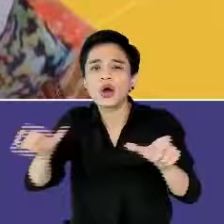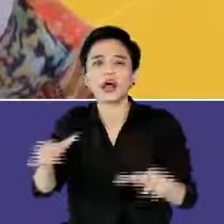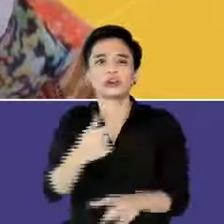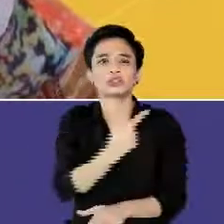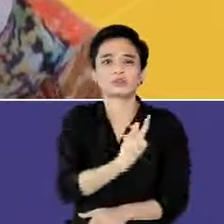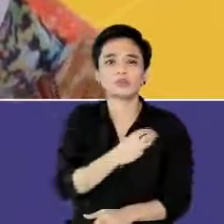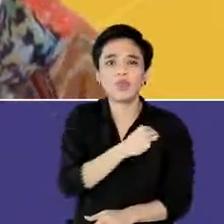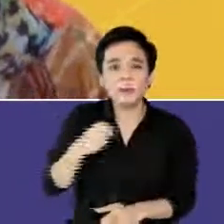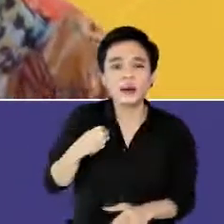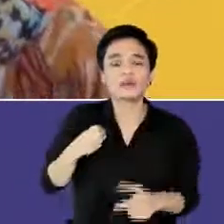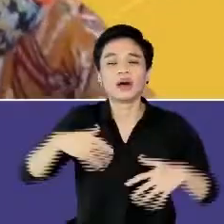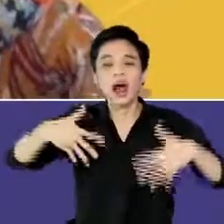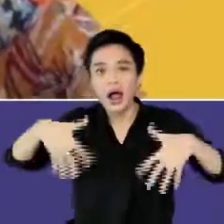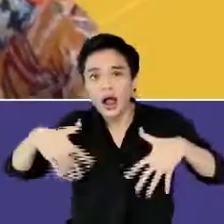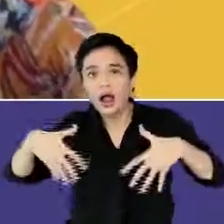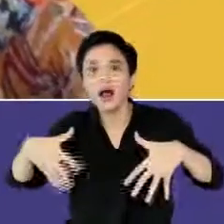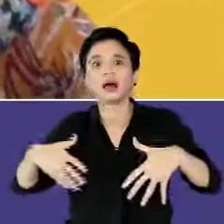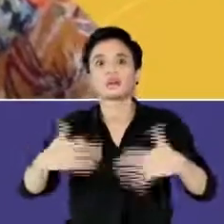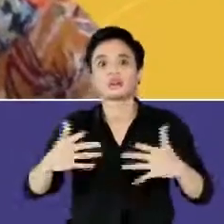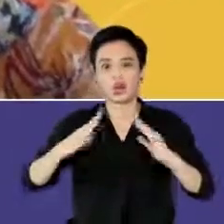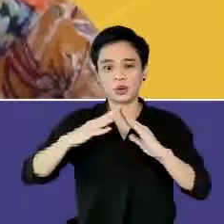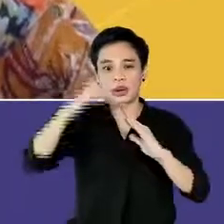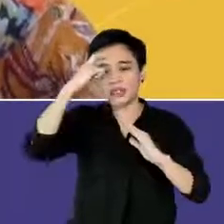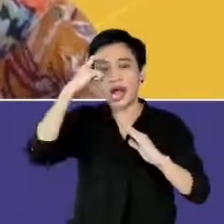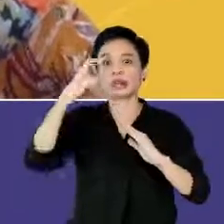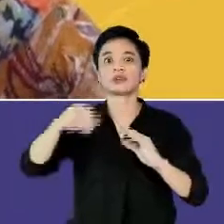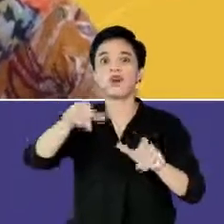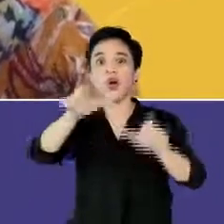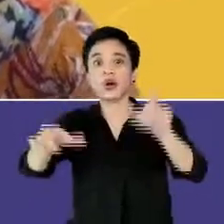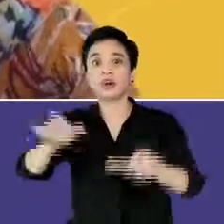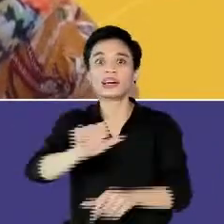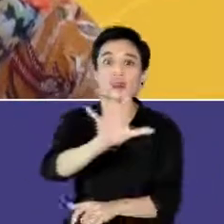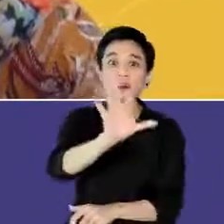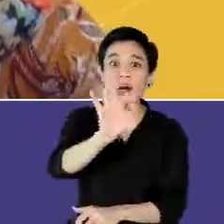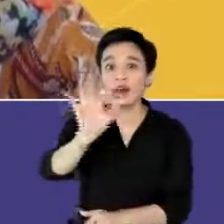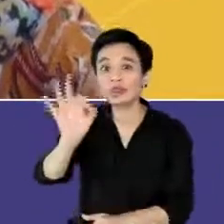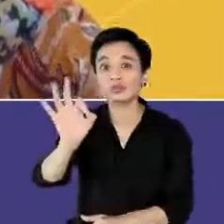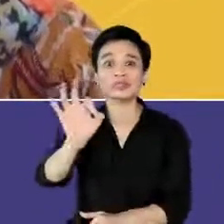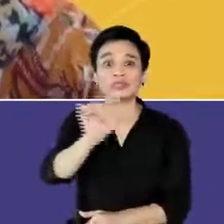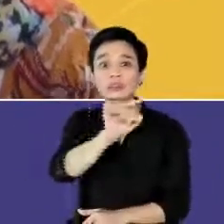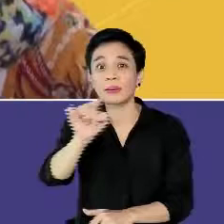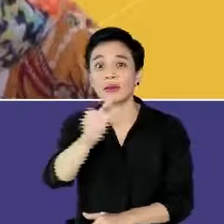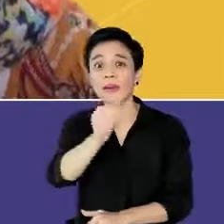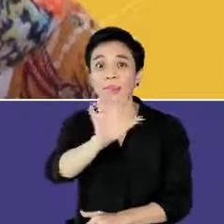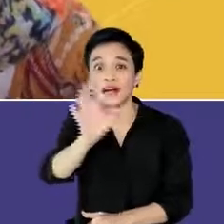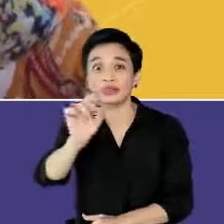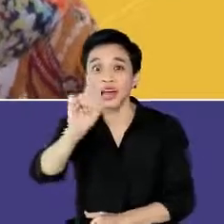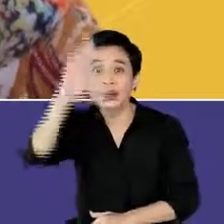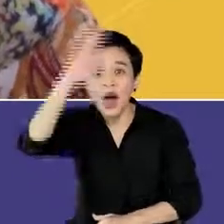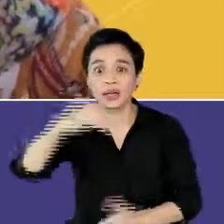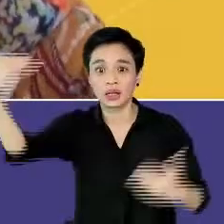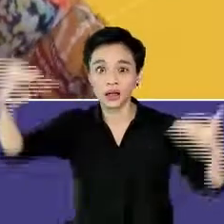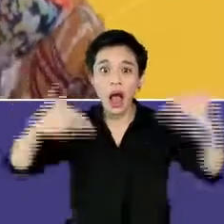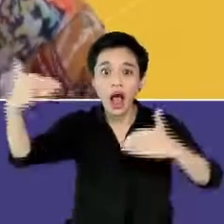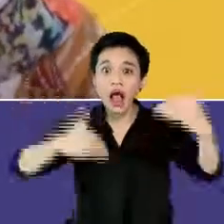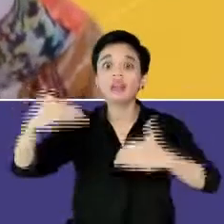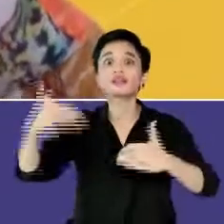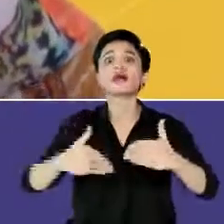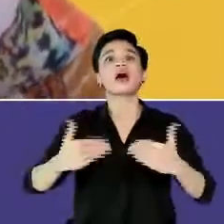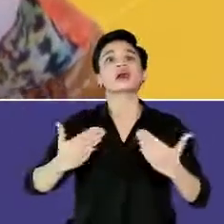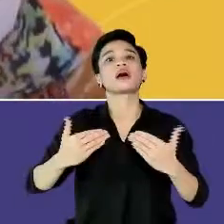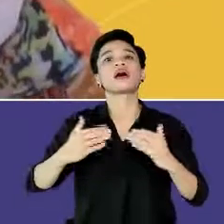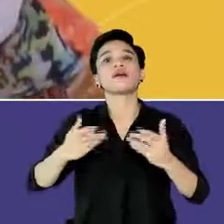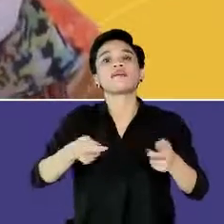di rsdc pasien berdatangan 500-600 per orang Per hari nya melakukan Hai silakan ibu